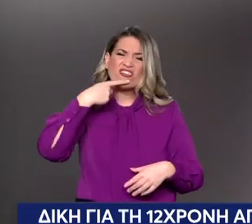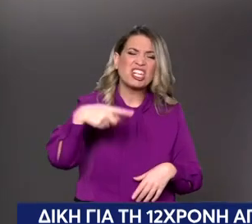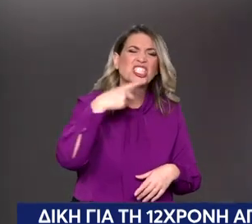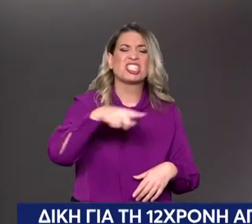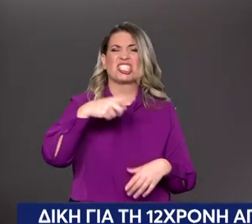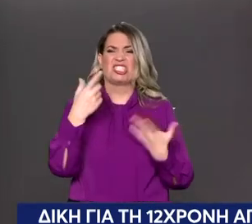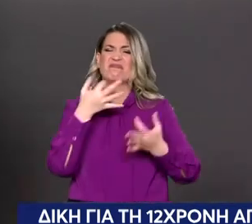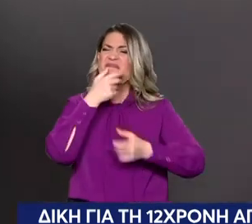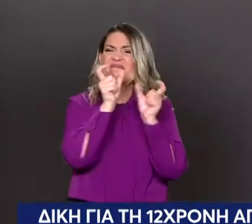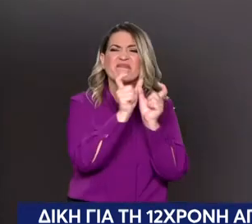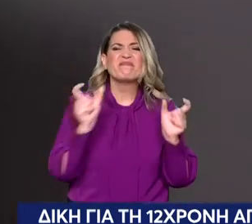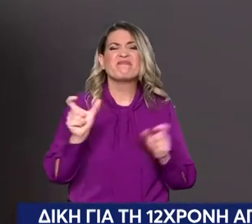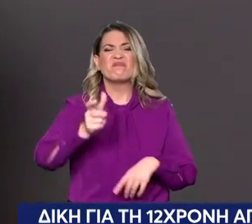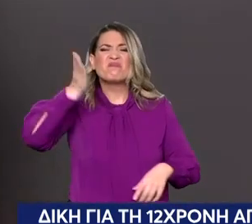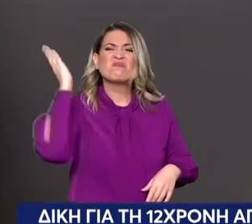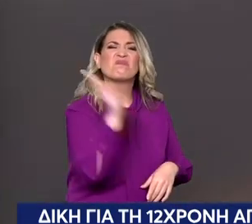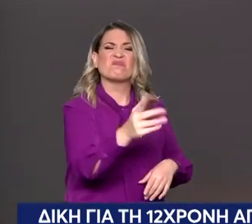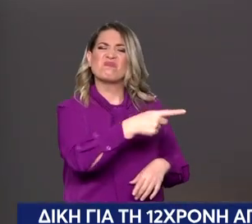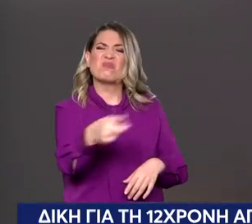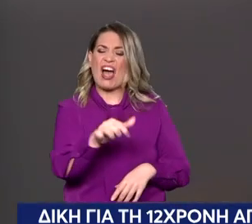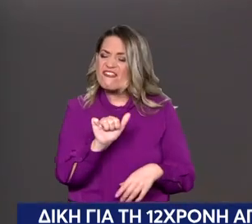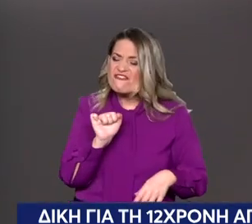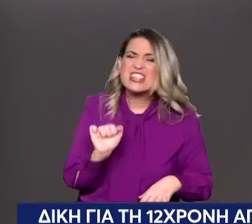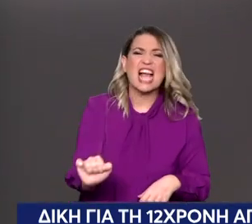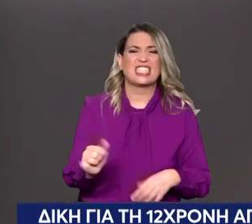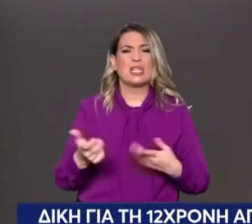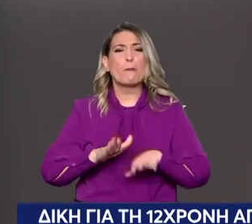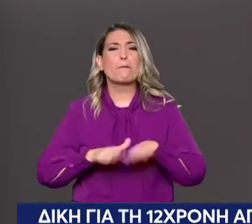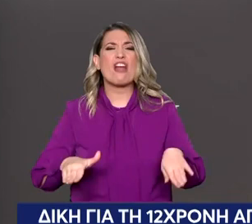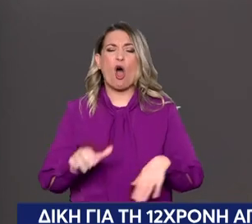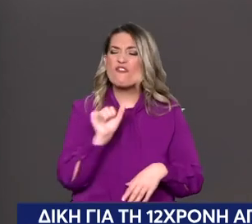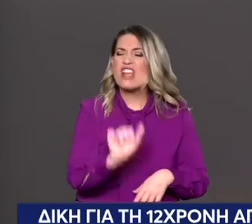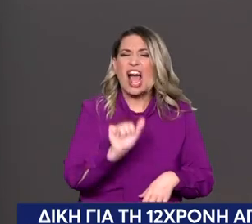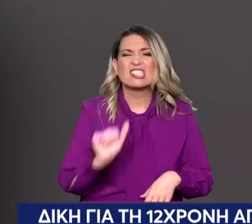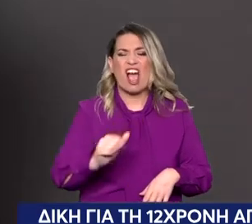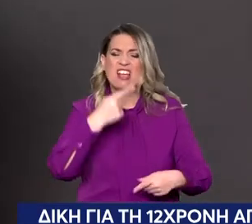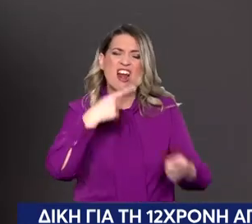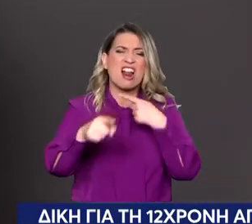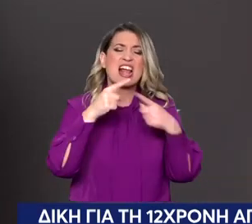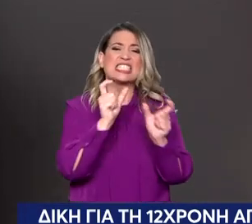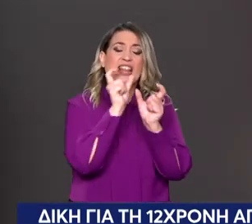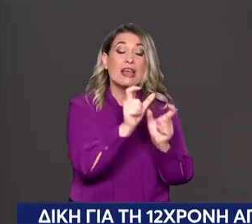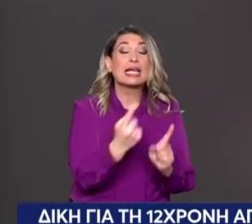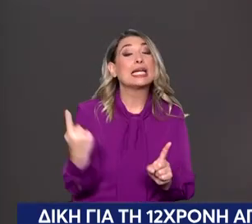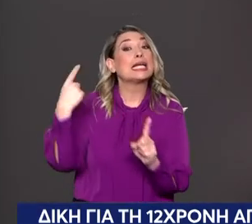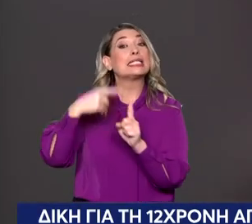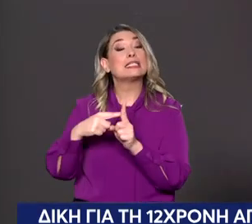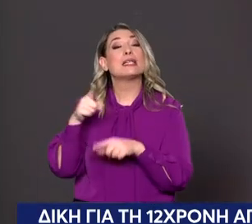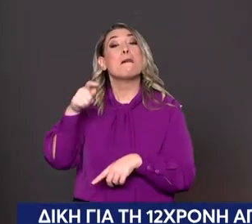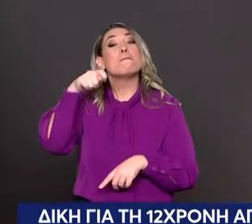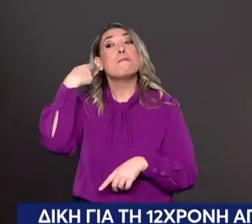συνθήματα κατά των βιαστών των παιδο βιαστών και φυσικά συνθήματα υπέρ της μητέρας της